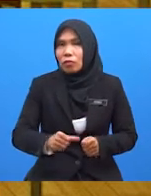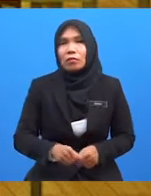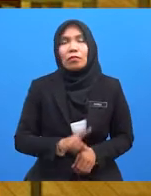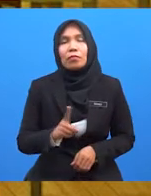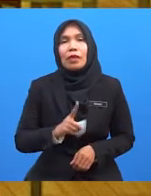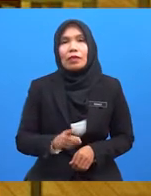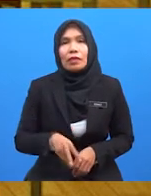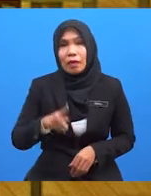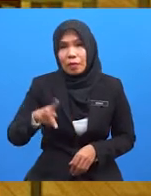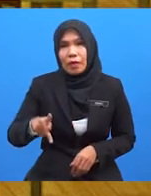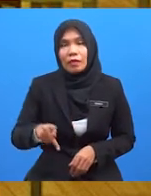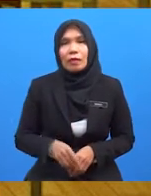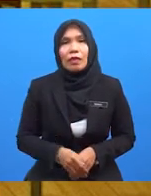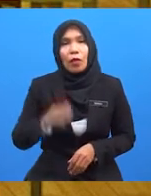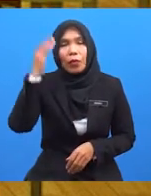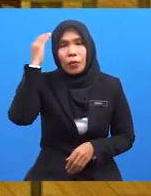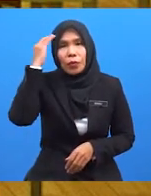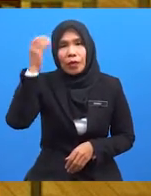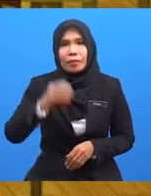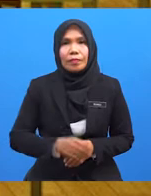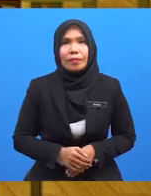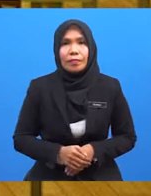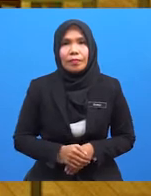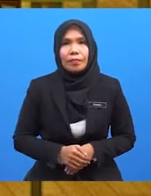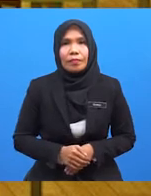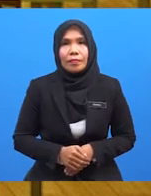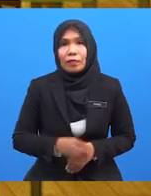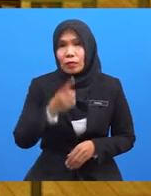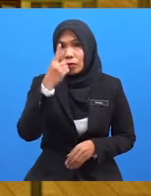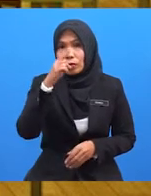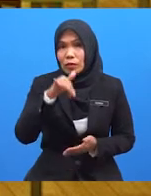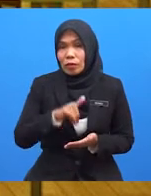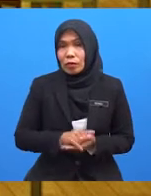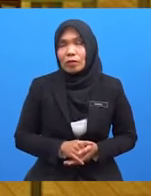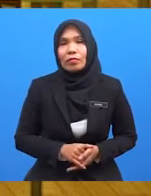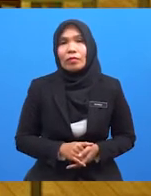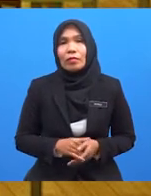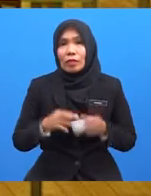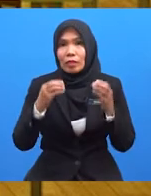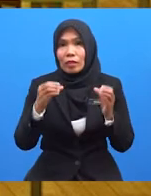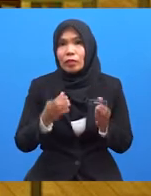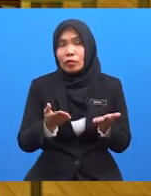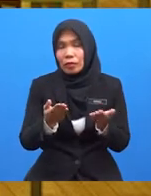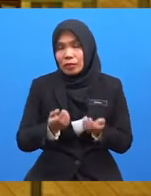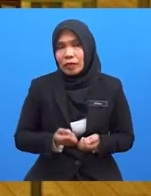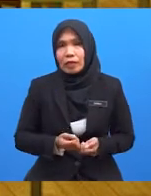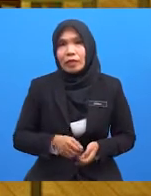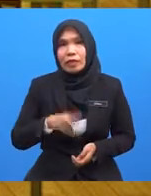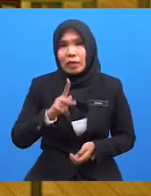pelajar terhadap isi pembelajaran kita hari ini. Untuk itu, cikgu minta pelajar